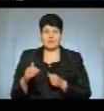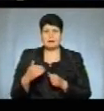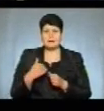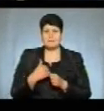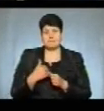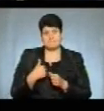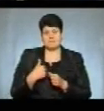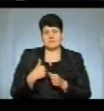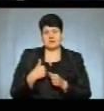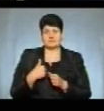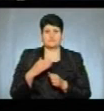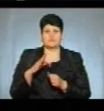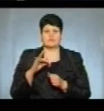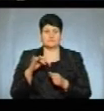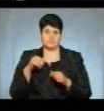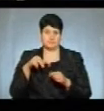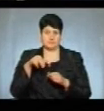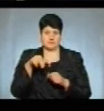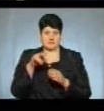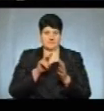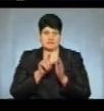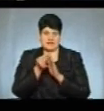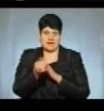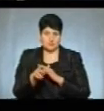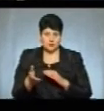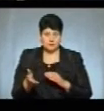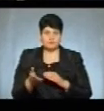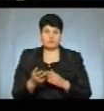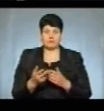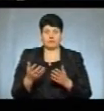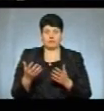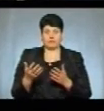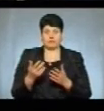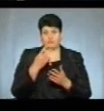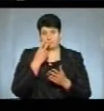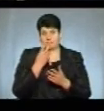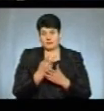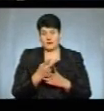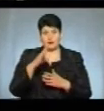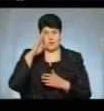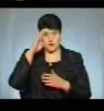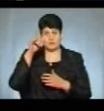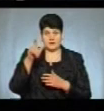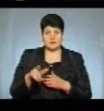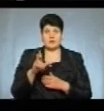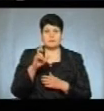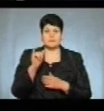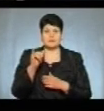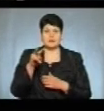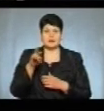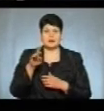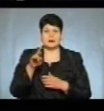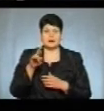з Варваруком пішли туди всередину, виявили громадянина Білашевича,